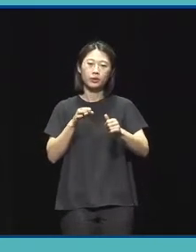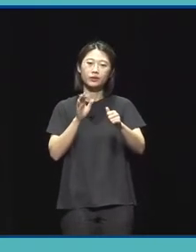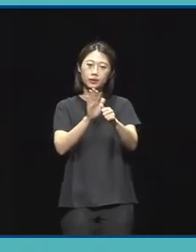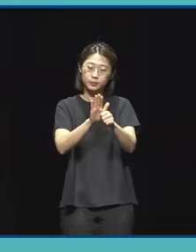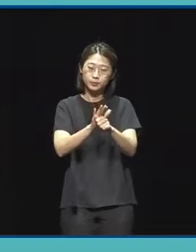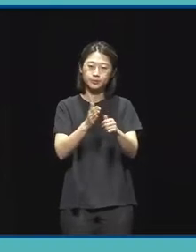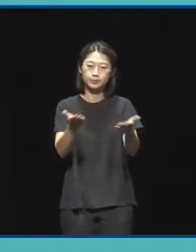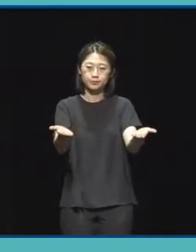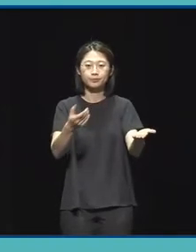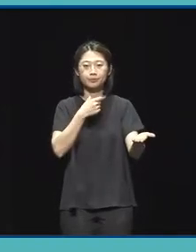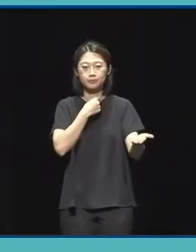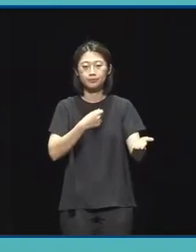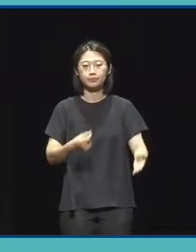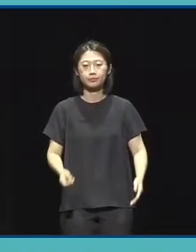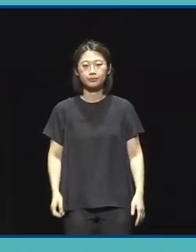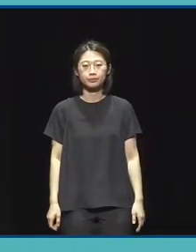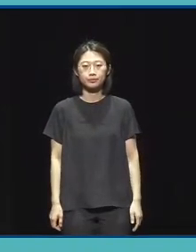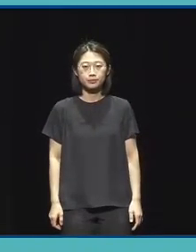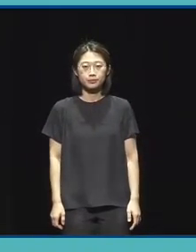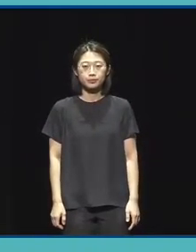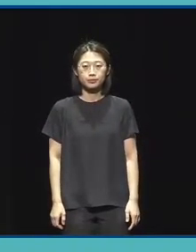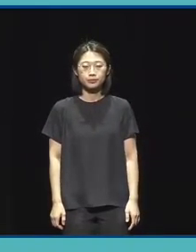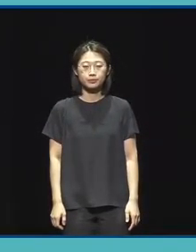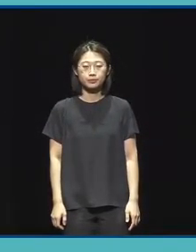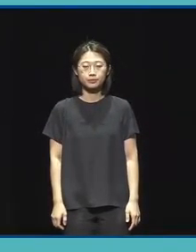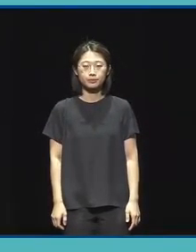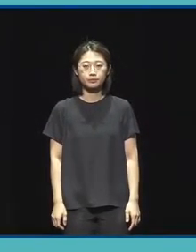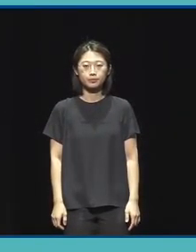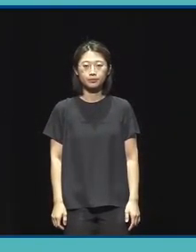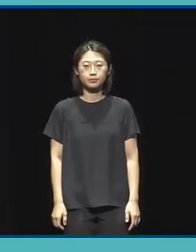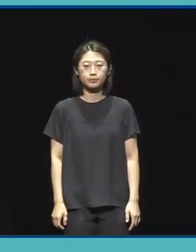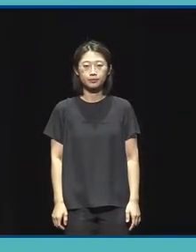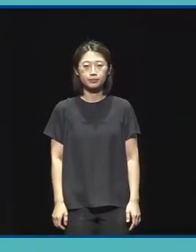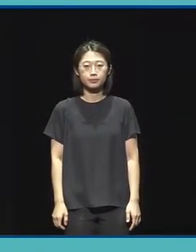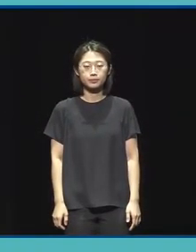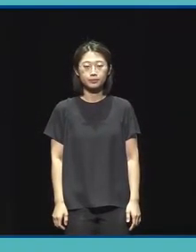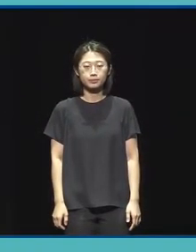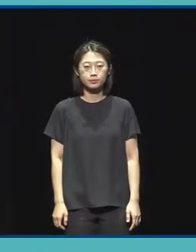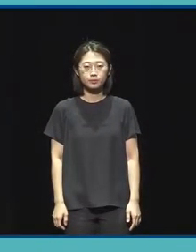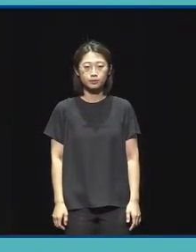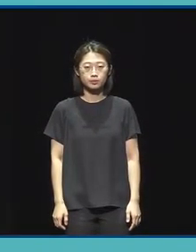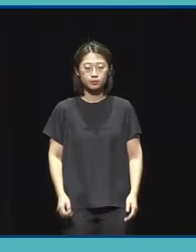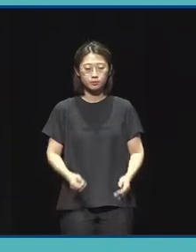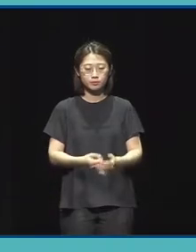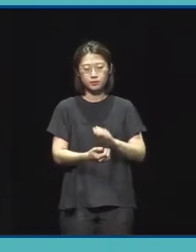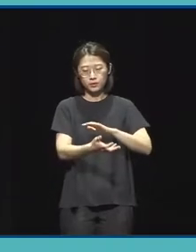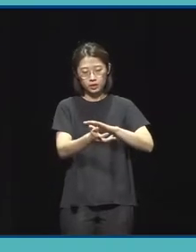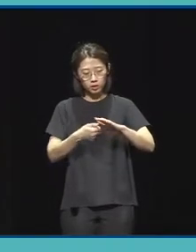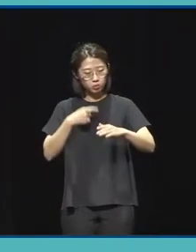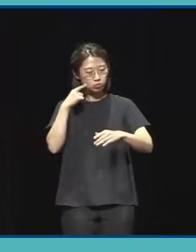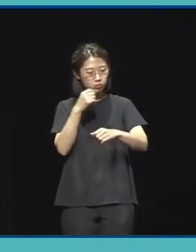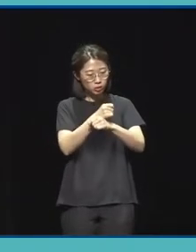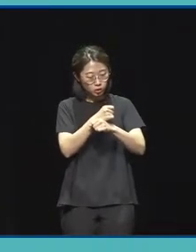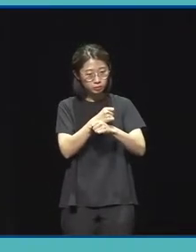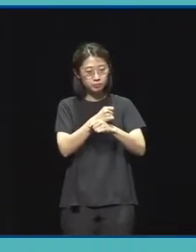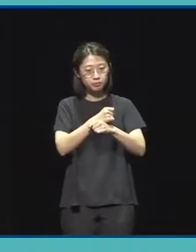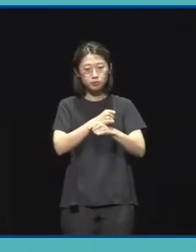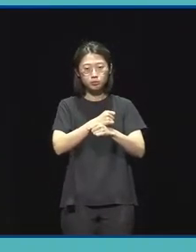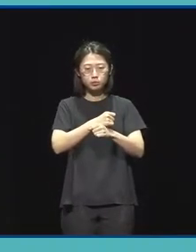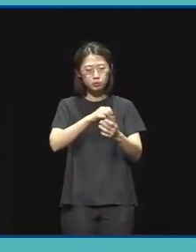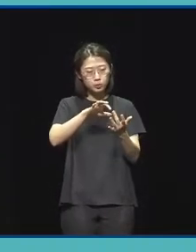그런 대상을 확대했음을 다시 한번 말씀드리겠습니다 그리고 유형이의 사전 제작 유형 선정 시에는